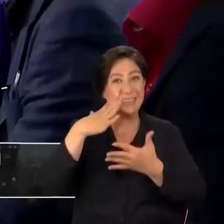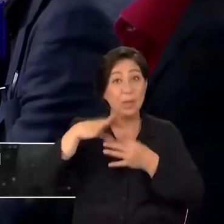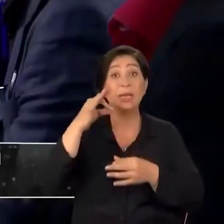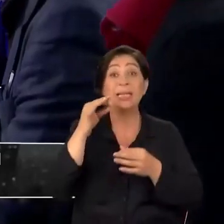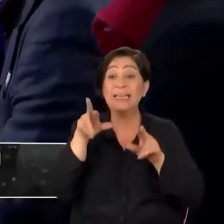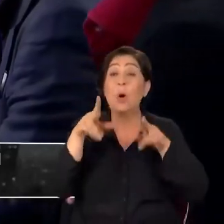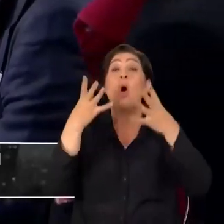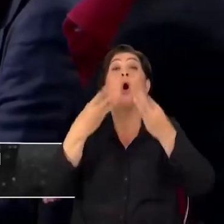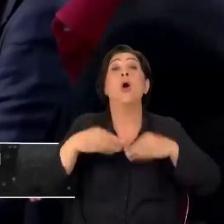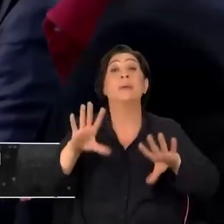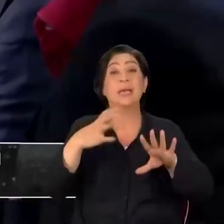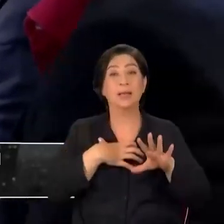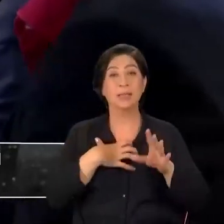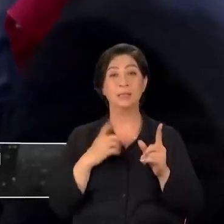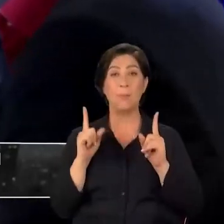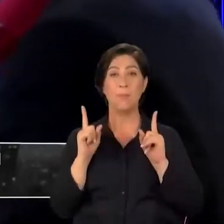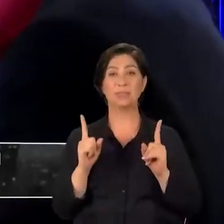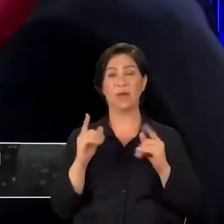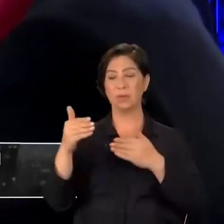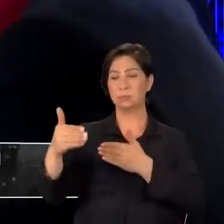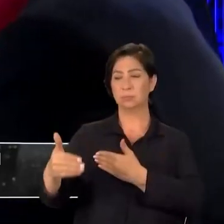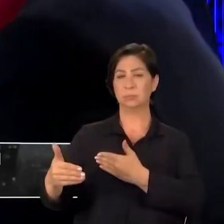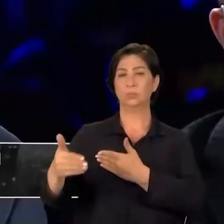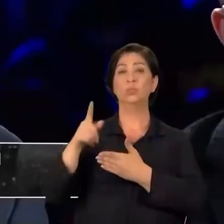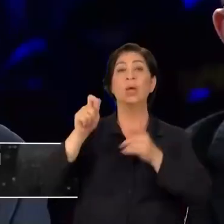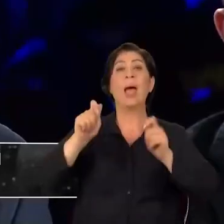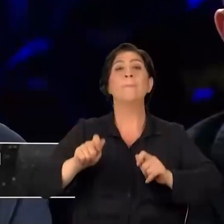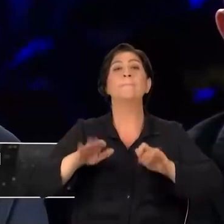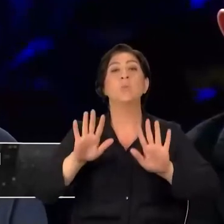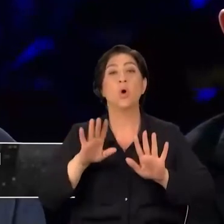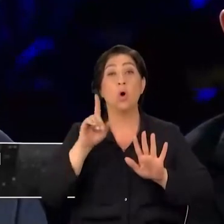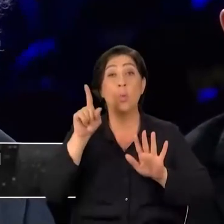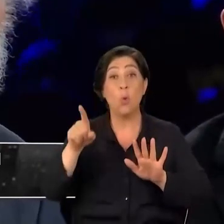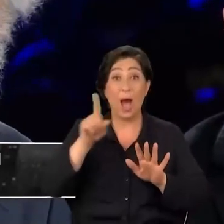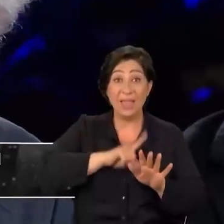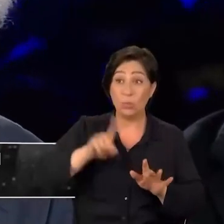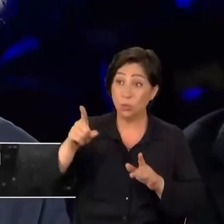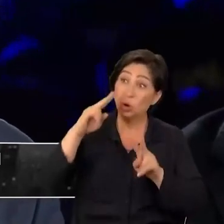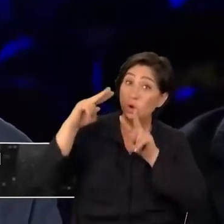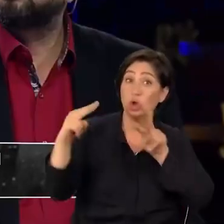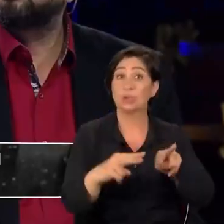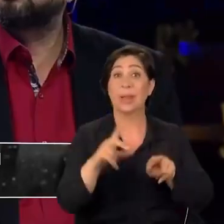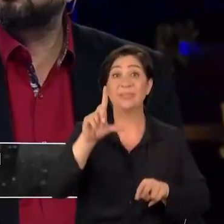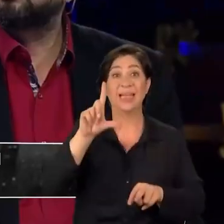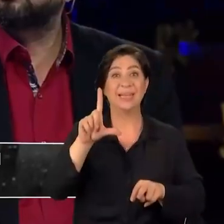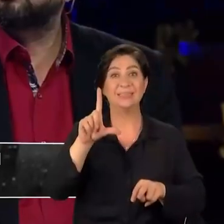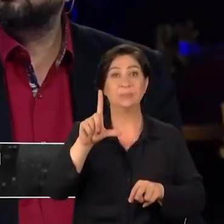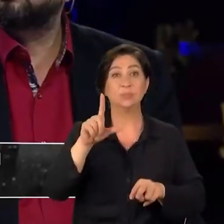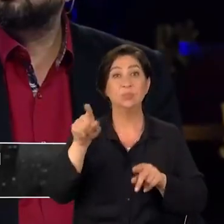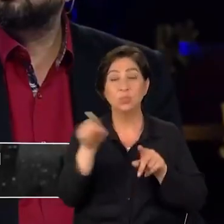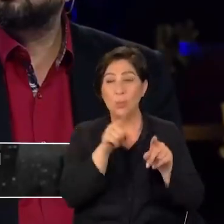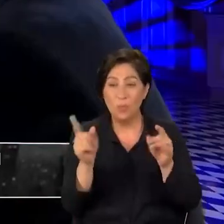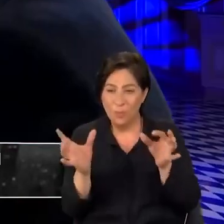bahsettiğimiz niteliklerde olmazsa kendisi mesafe koyuyor ve bunu yapmıyor. Bu da bu doğru. Adayın şey, bunu temsil şey etmesi lazım. Zorundayım. Yani